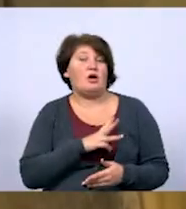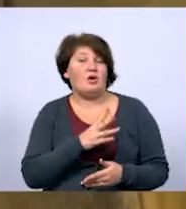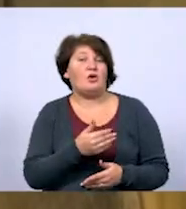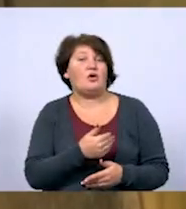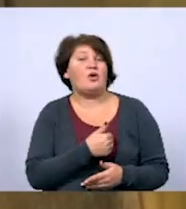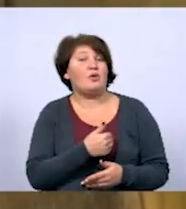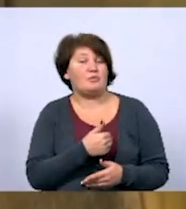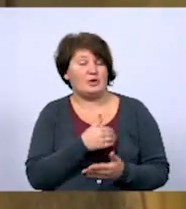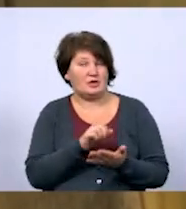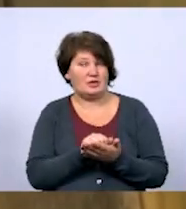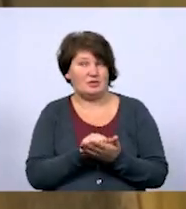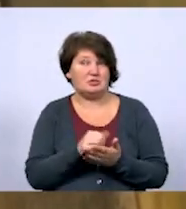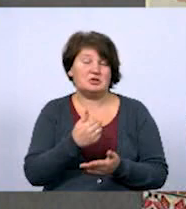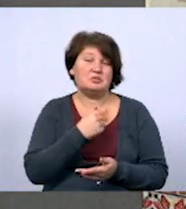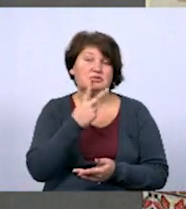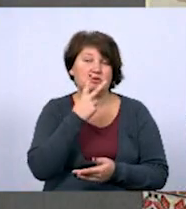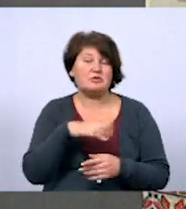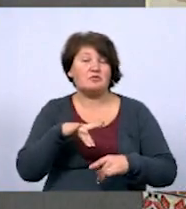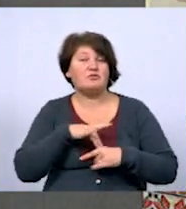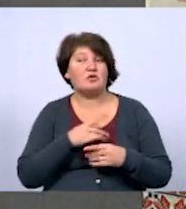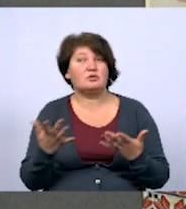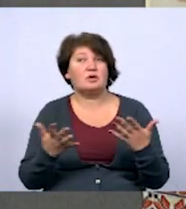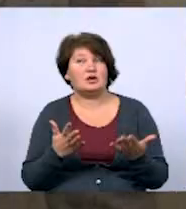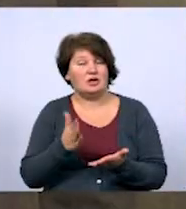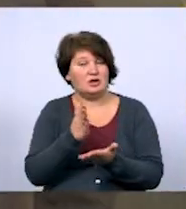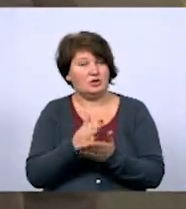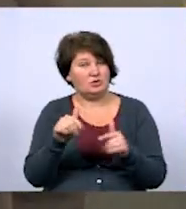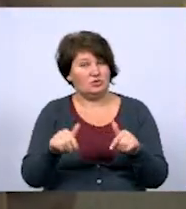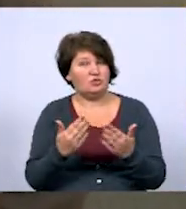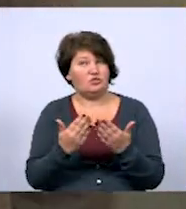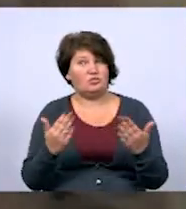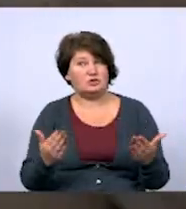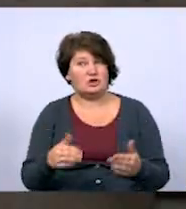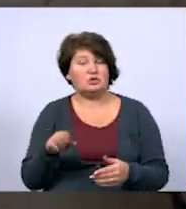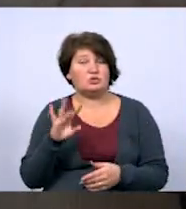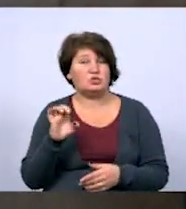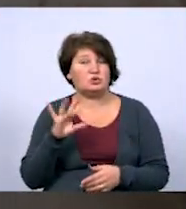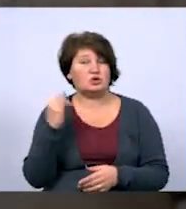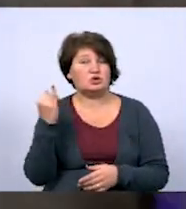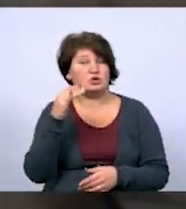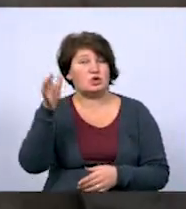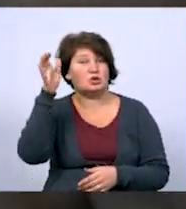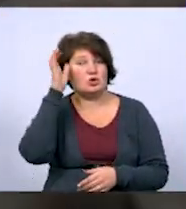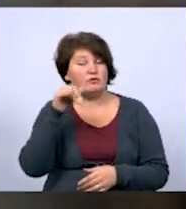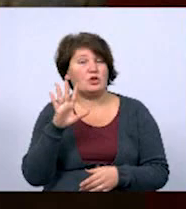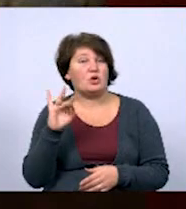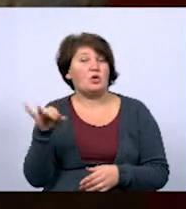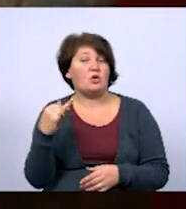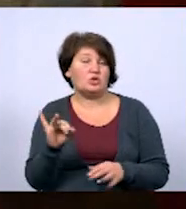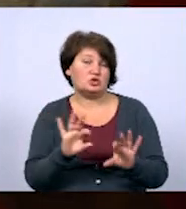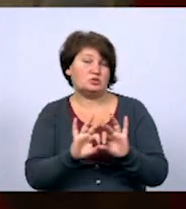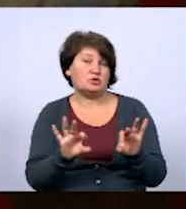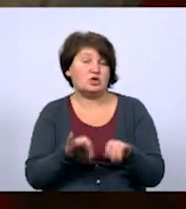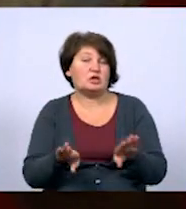цікавила достовірність форми зображеної, виставленої тут в музеї. Доктор історичних наук Володимир Великочий розповідає, що